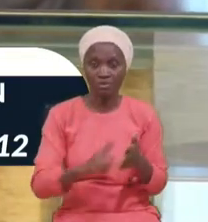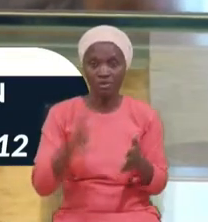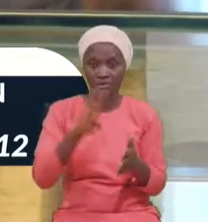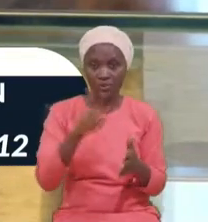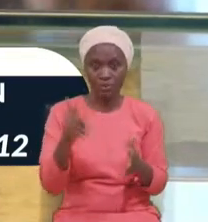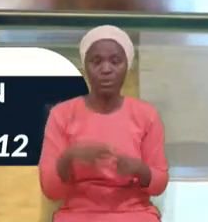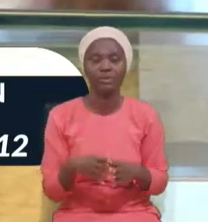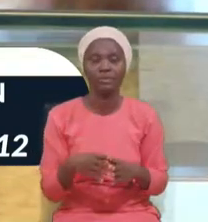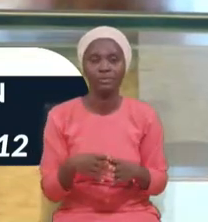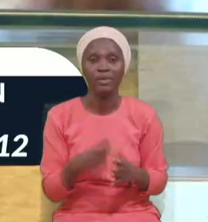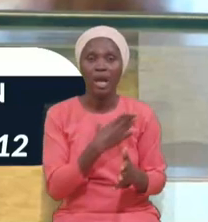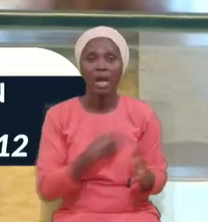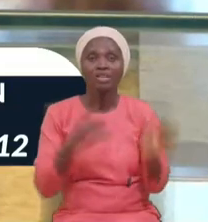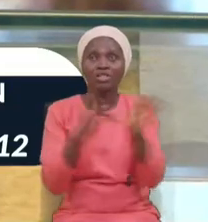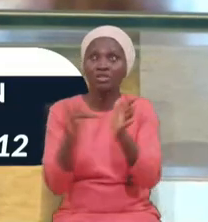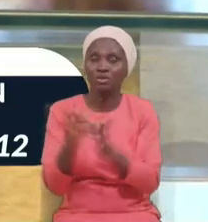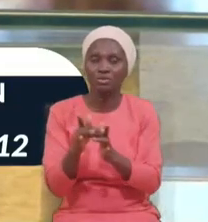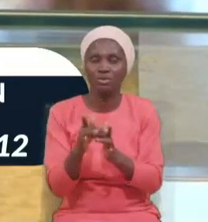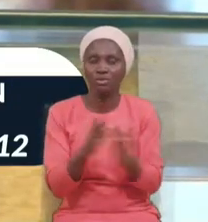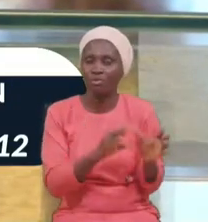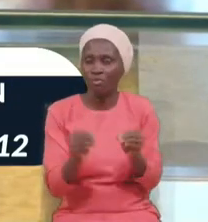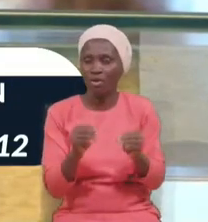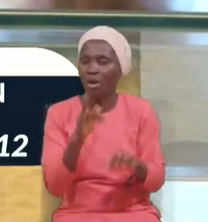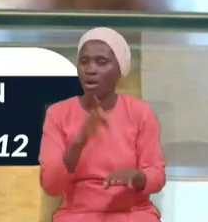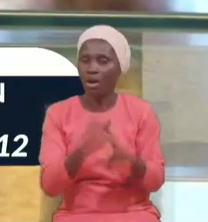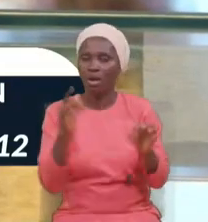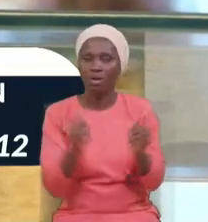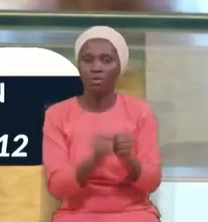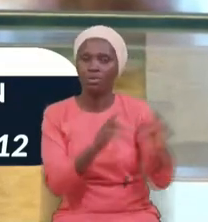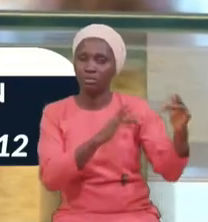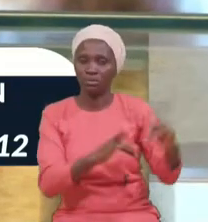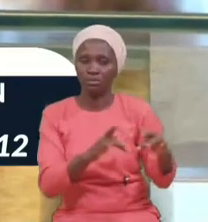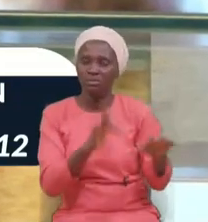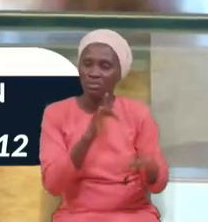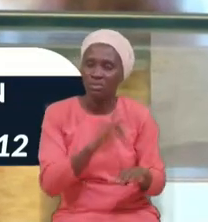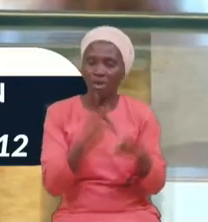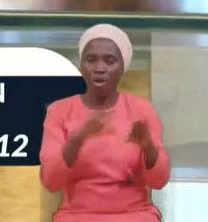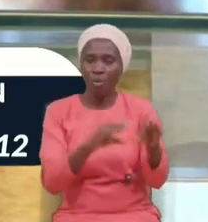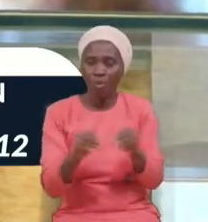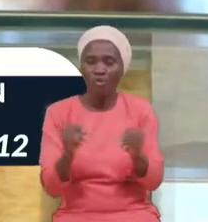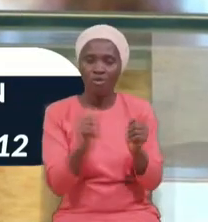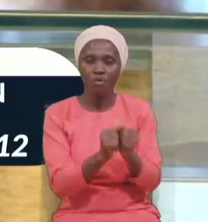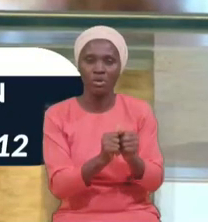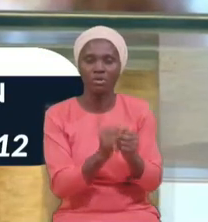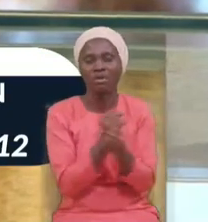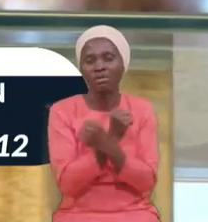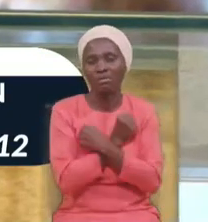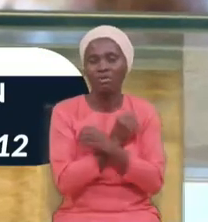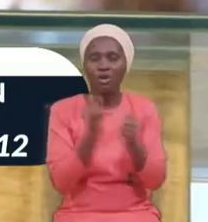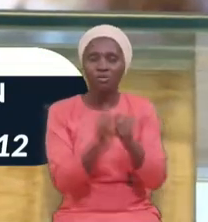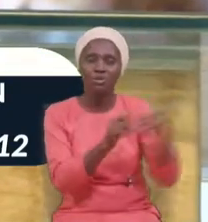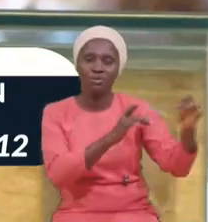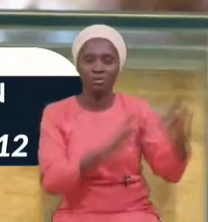Marc 1, 41. Jésus ému de compassion, ému d'amour, ému de compassion,